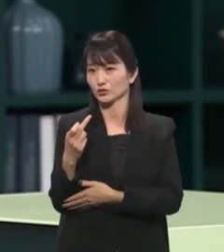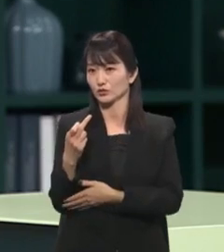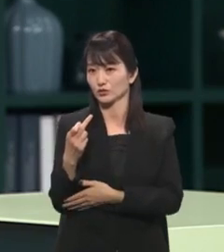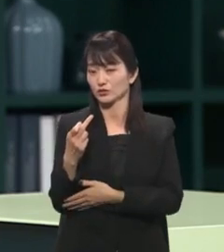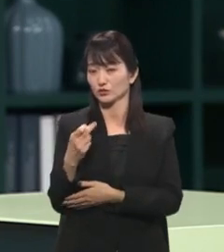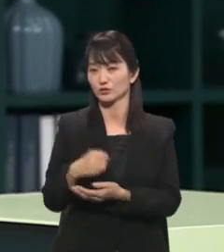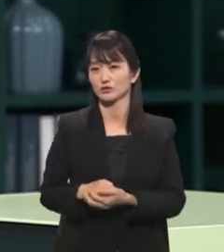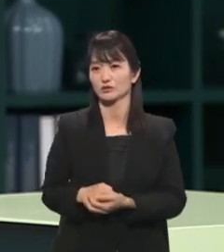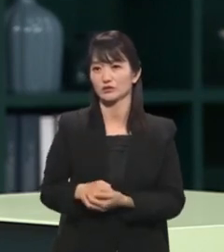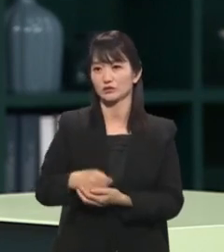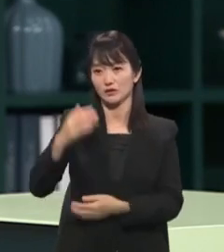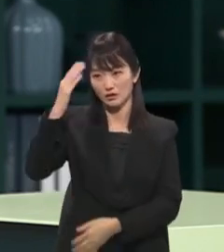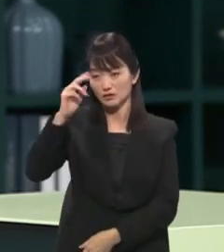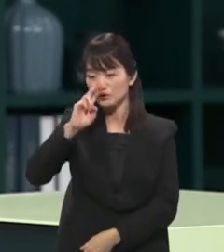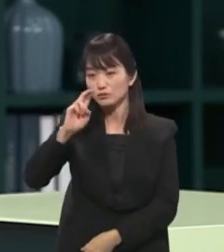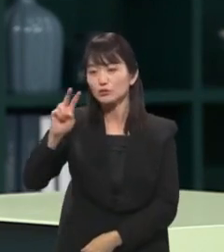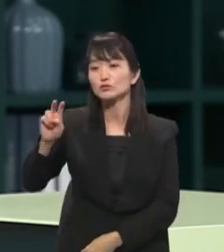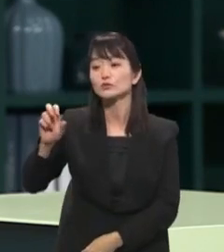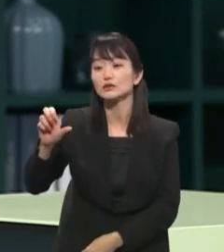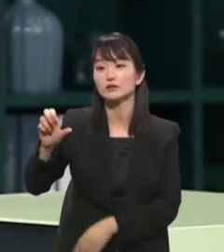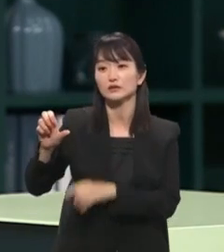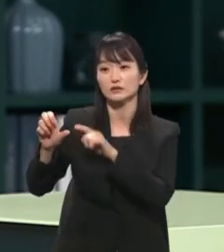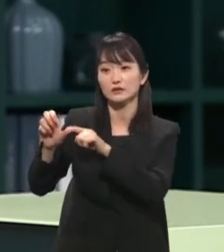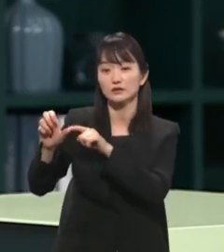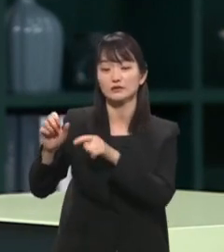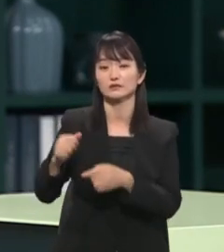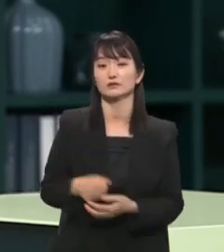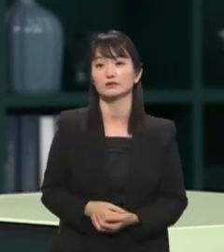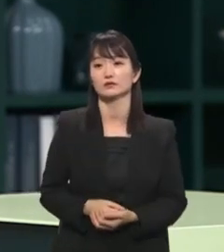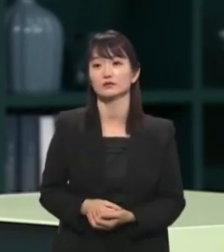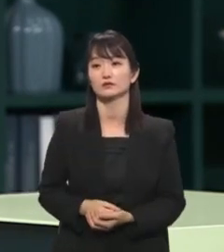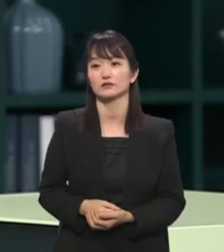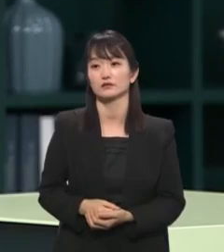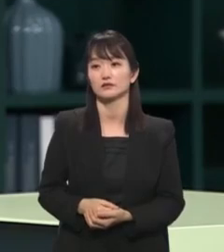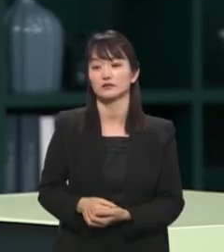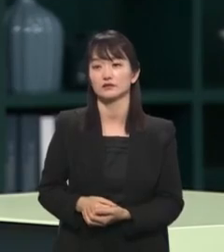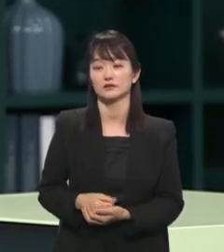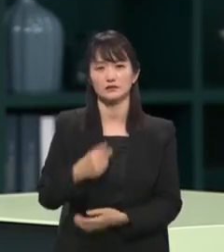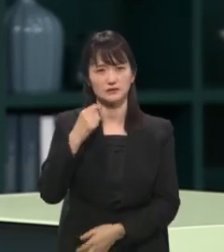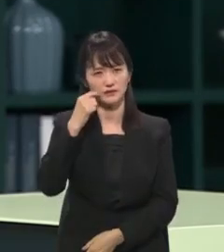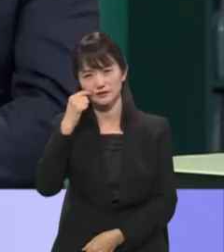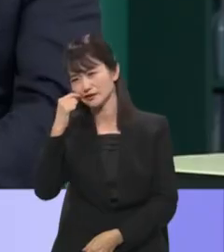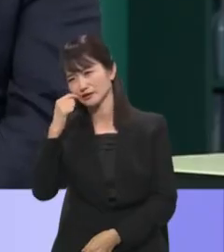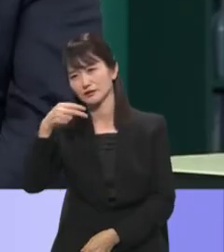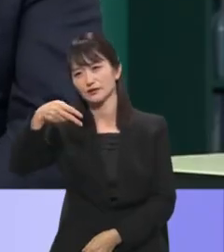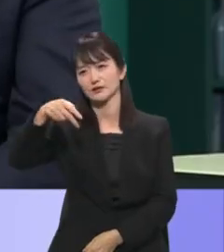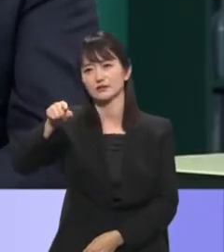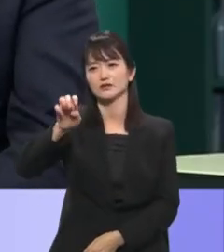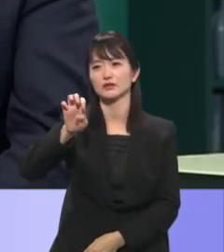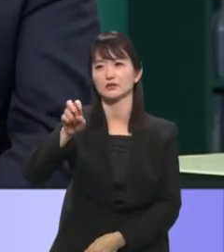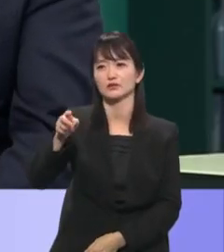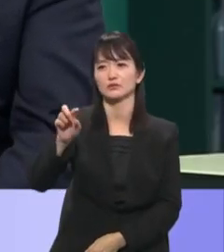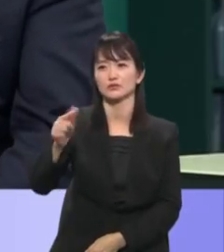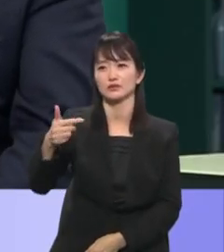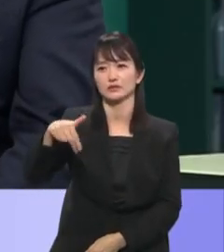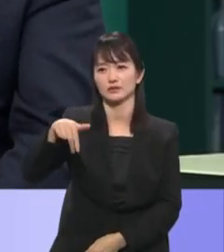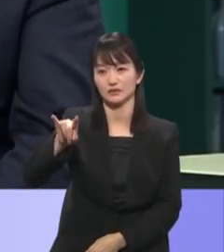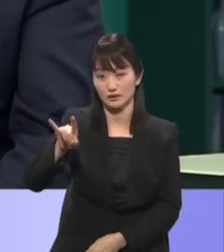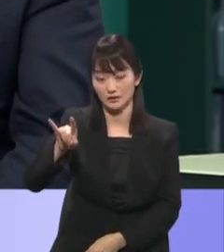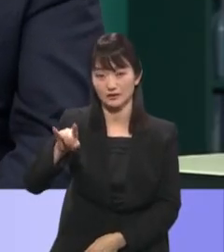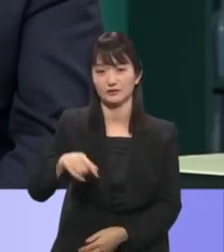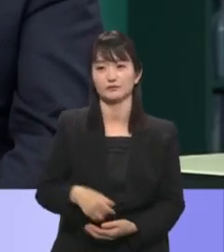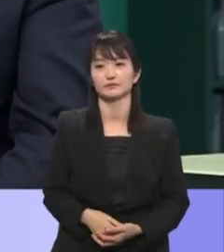이상이 국악 앨범이에요. 아. 근데 이 중에 잘 된 게 서편제. 서편제 하나예요. 네. 나머지 건 다 망했고.